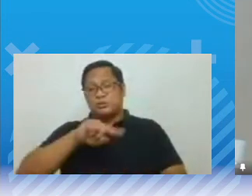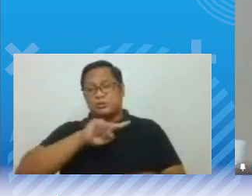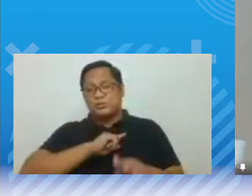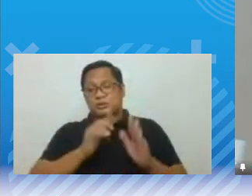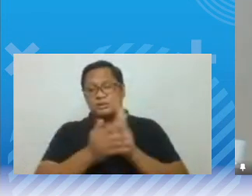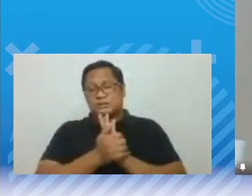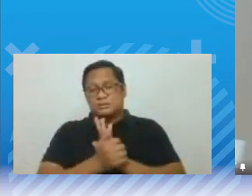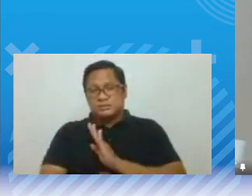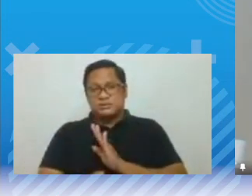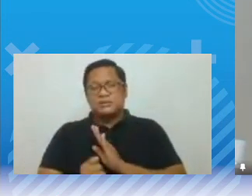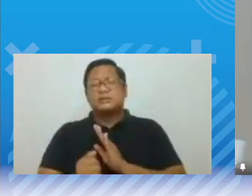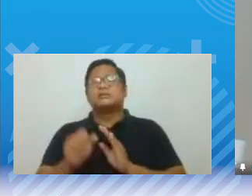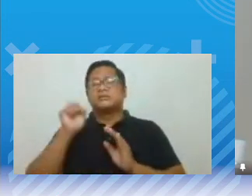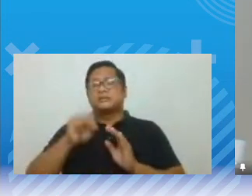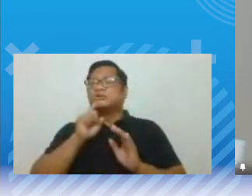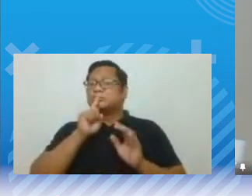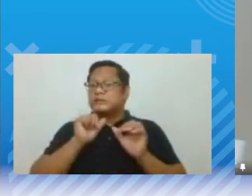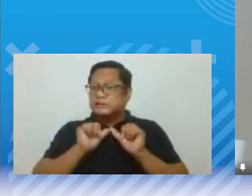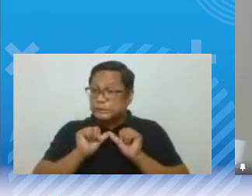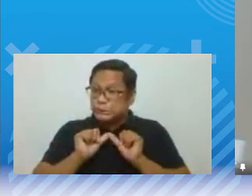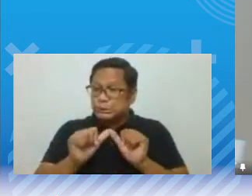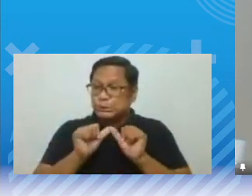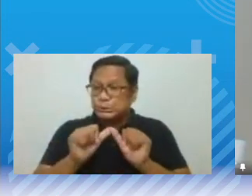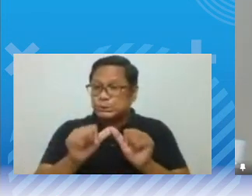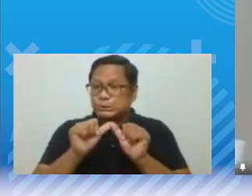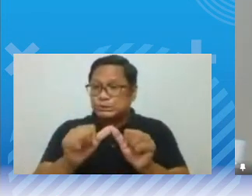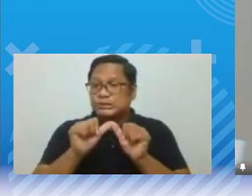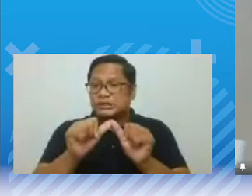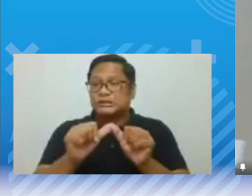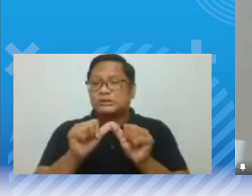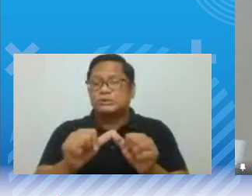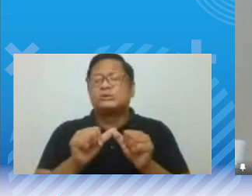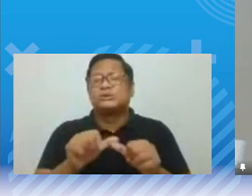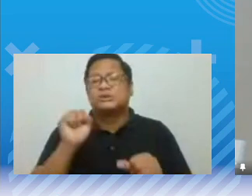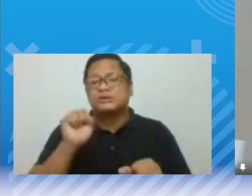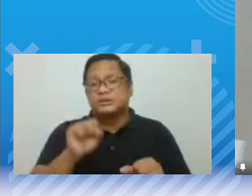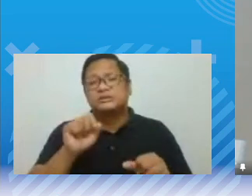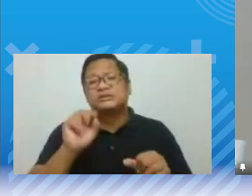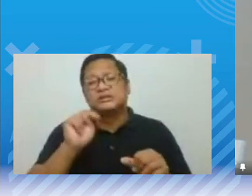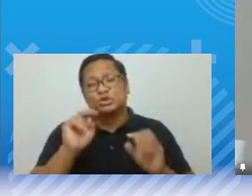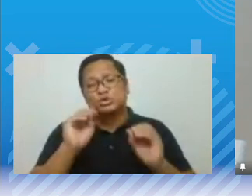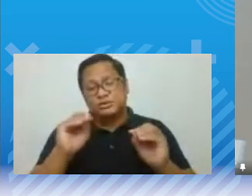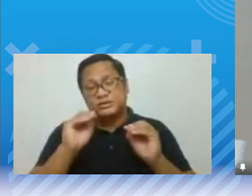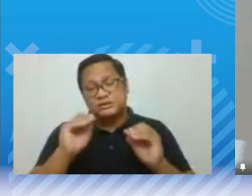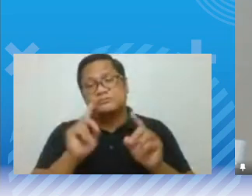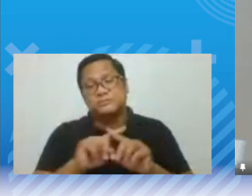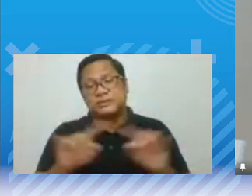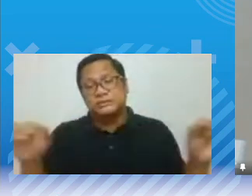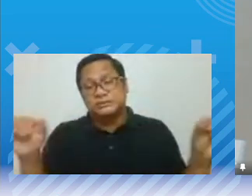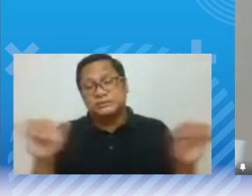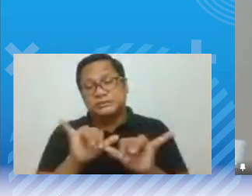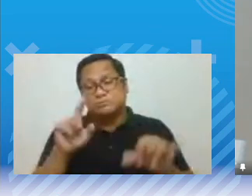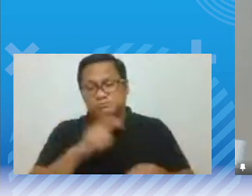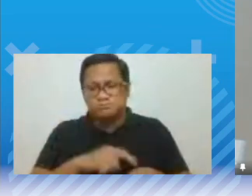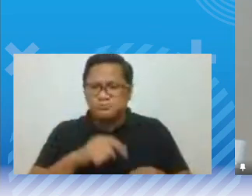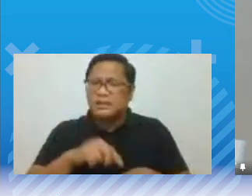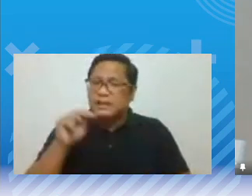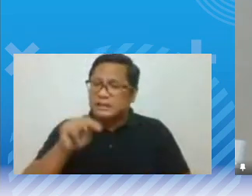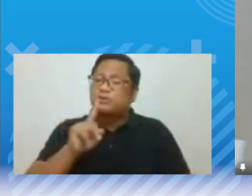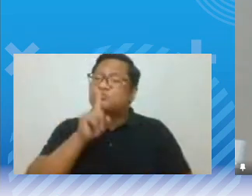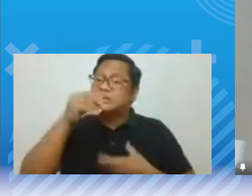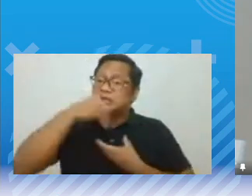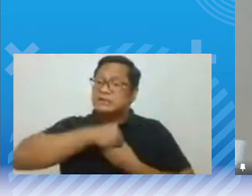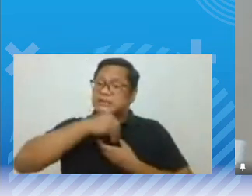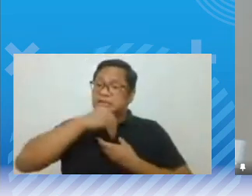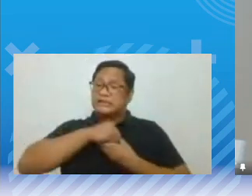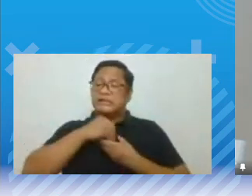be a constant battle. Kailangan mong magturo, pero at the same time, alam mo, internally, meron